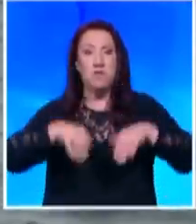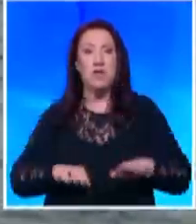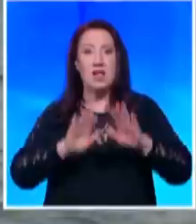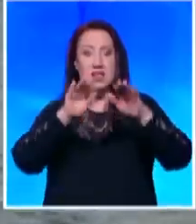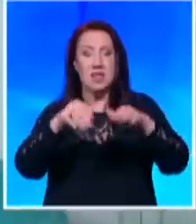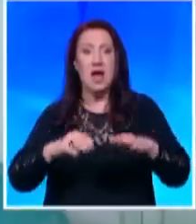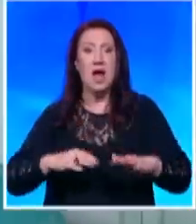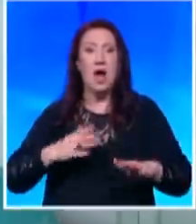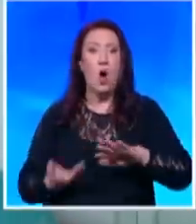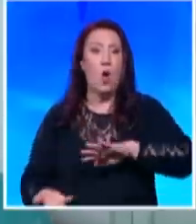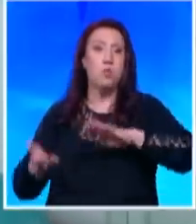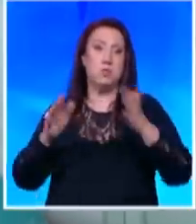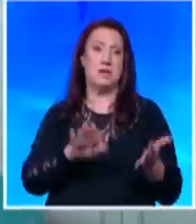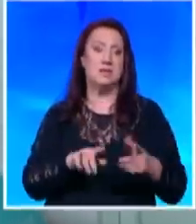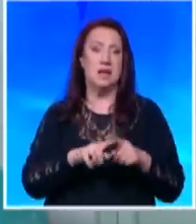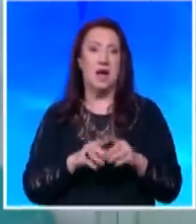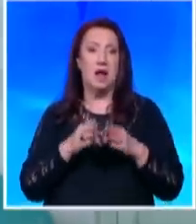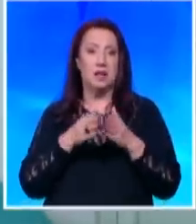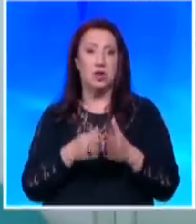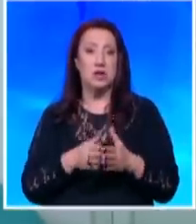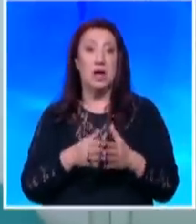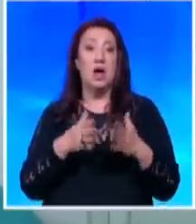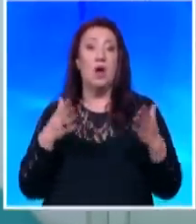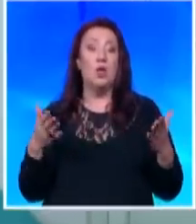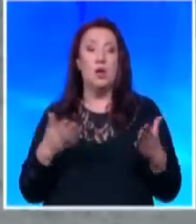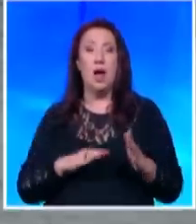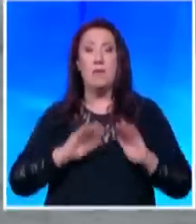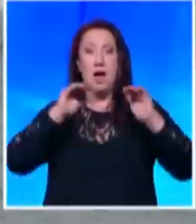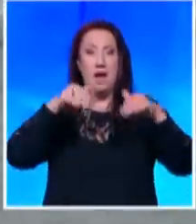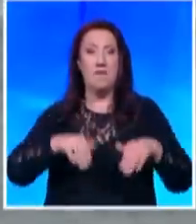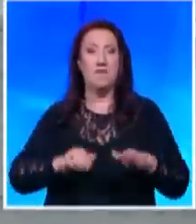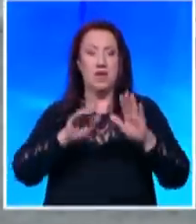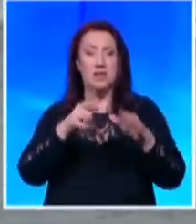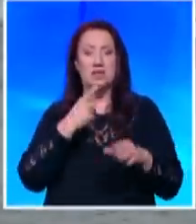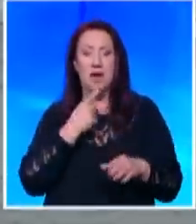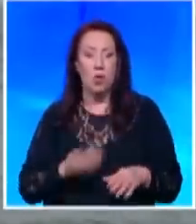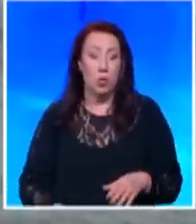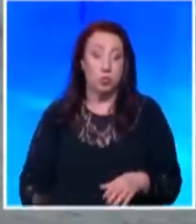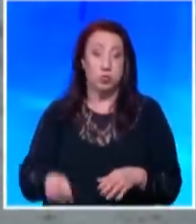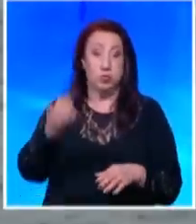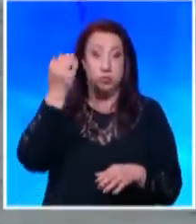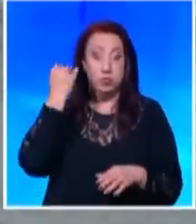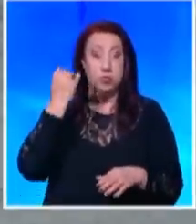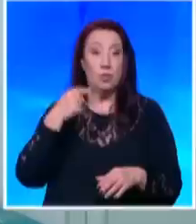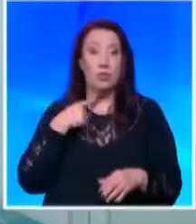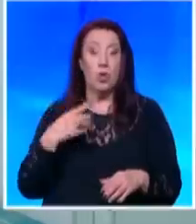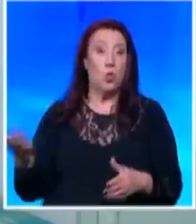разказва Христо. Голямата вълна заля и го ударя. Същата вълна ударя и мене.